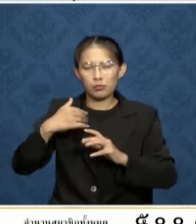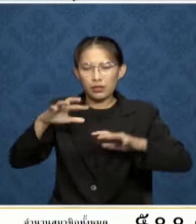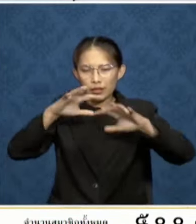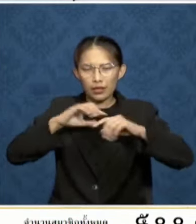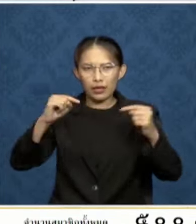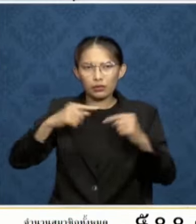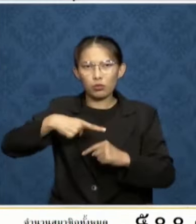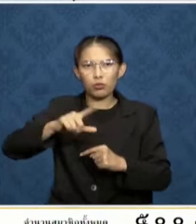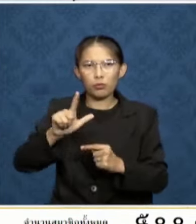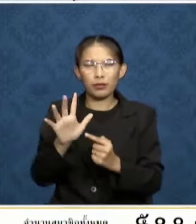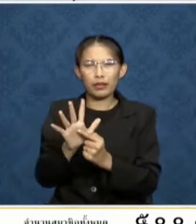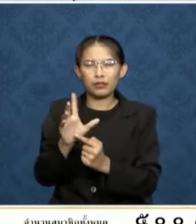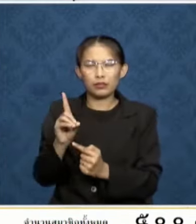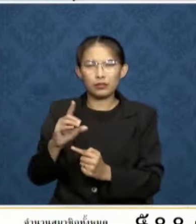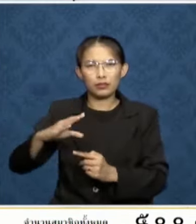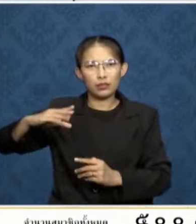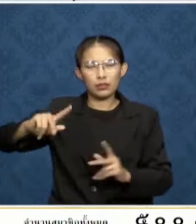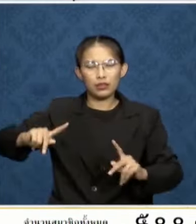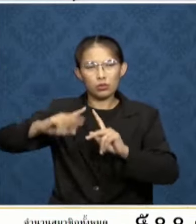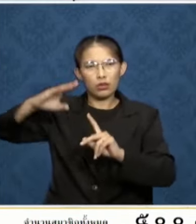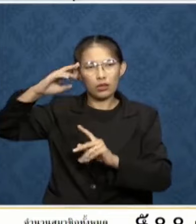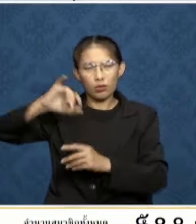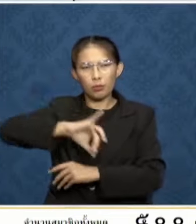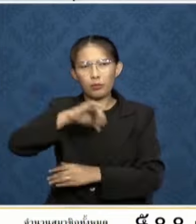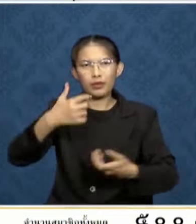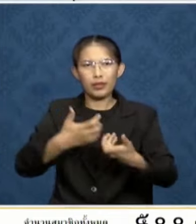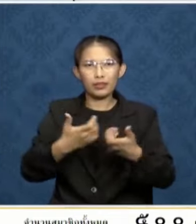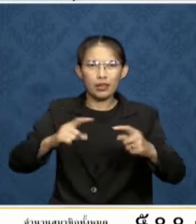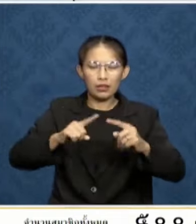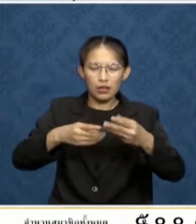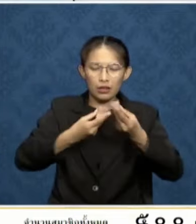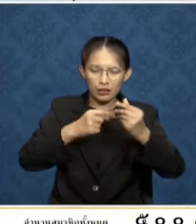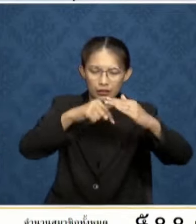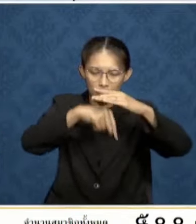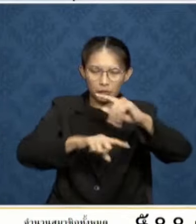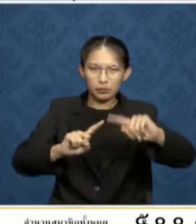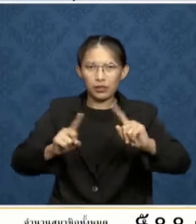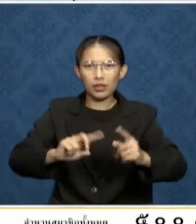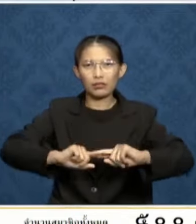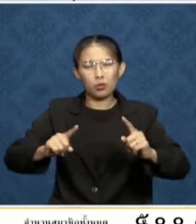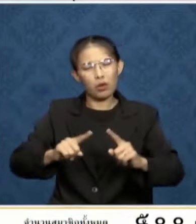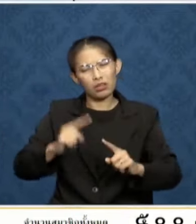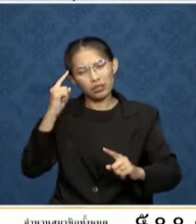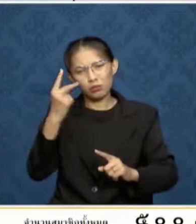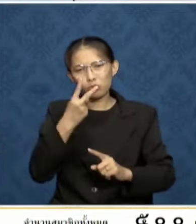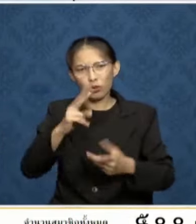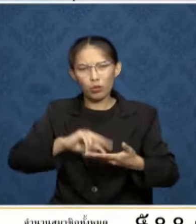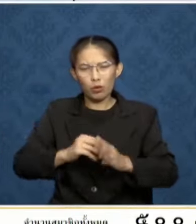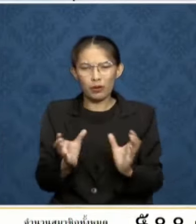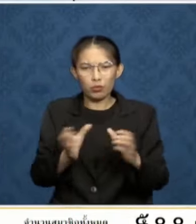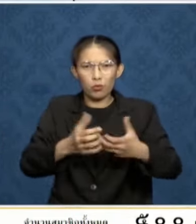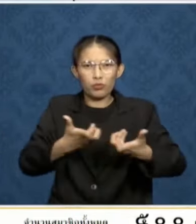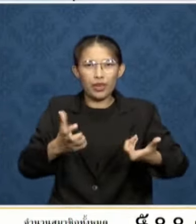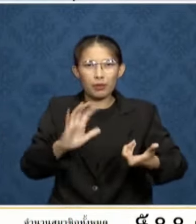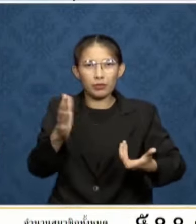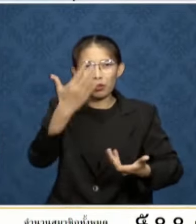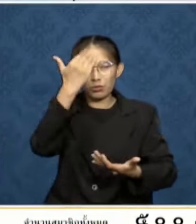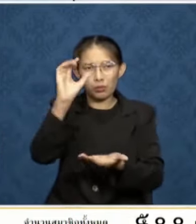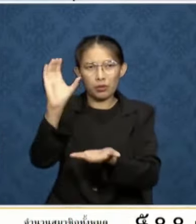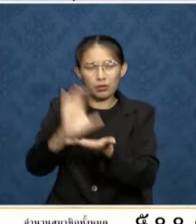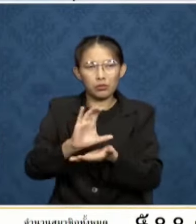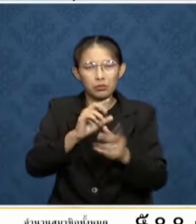ห่วมคำนัดปลดกระทวกราโหมอาจจะแตกตในเชิising códปลิกย่อยบางเล็น้อยแต่กไมได้มากจถขนตตเป็หนวยงานแยกทstill eenifications